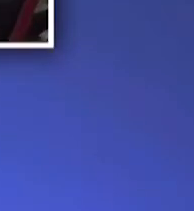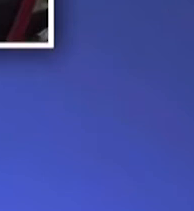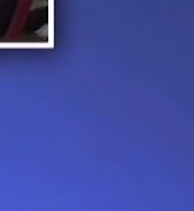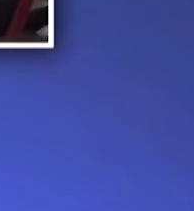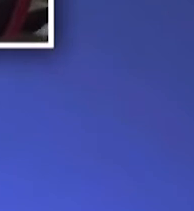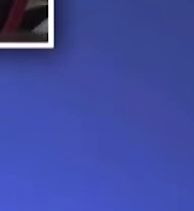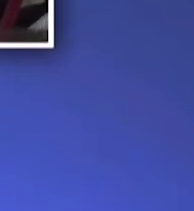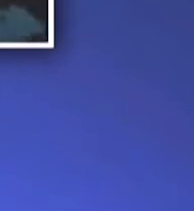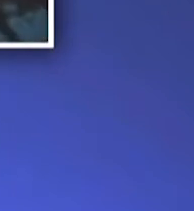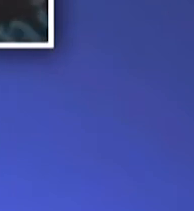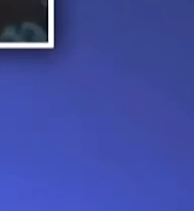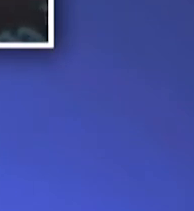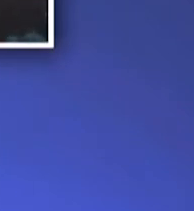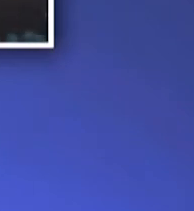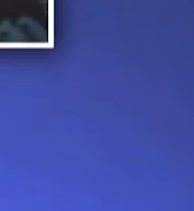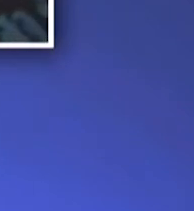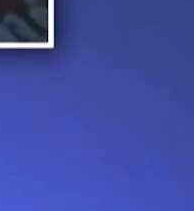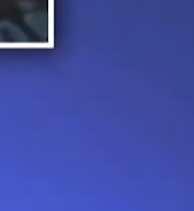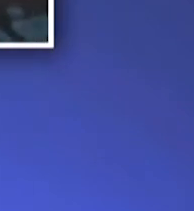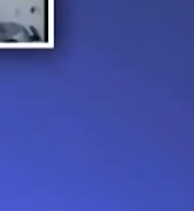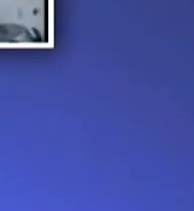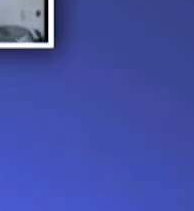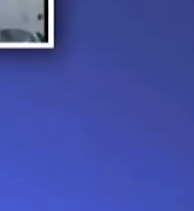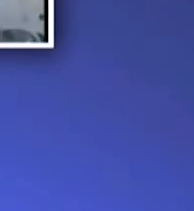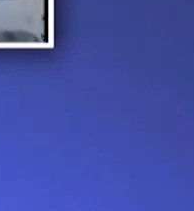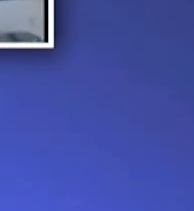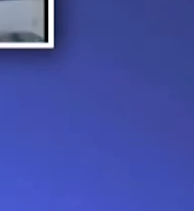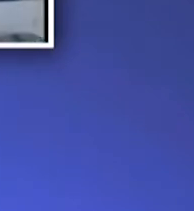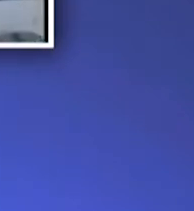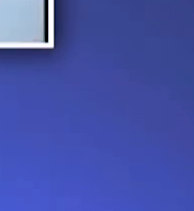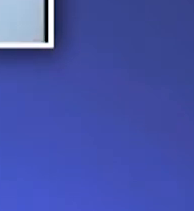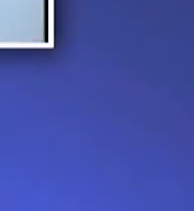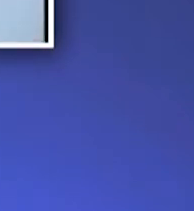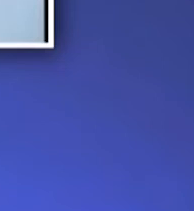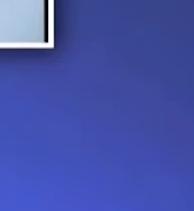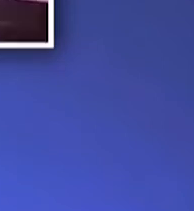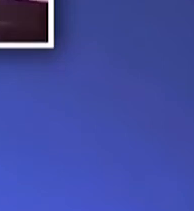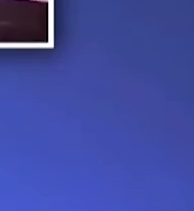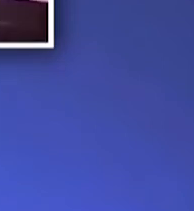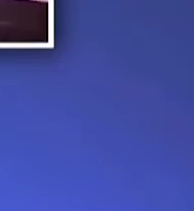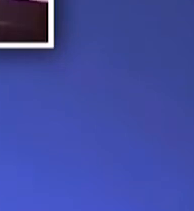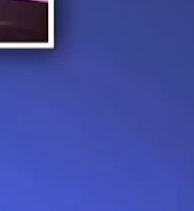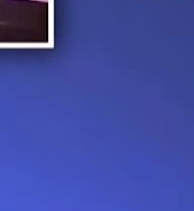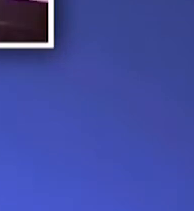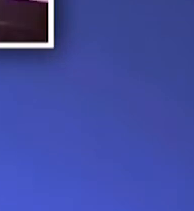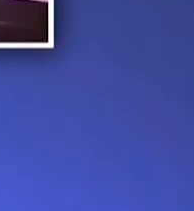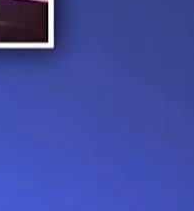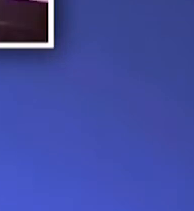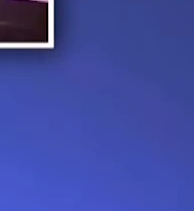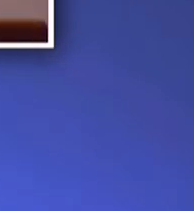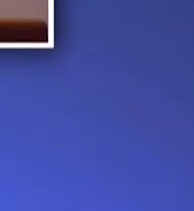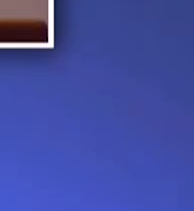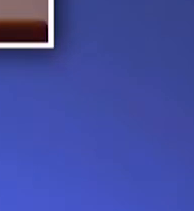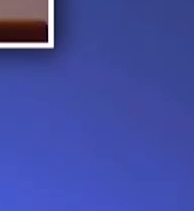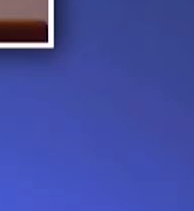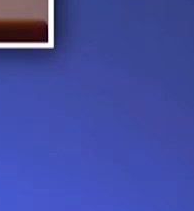านักวิทยาศาสตร์ของพระสงฆ์นิกรชาวไทยทรงเจริญพระชนมายุ60พรรษาพระองค์ทรงมีผลงานดีเด่นระดับโลก